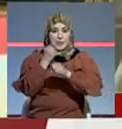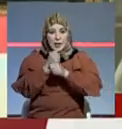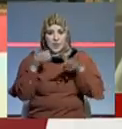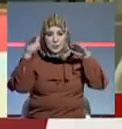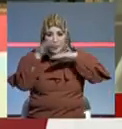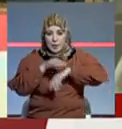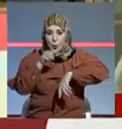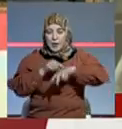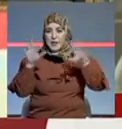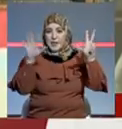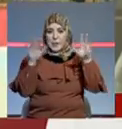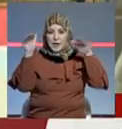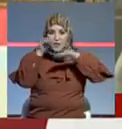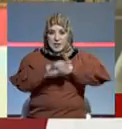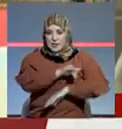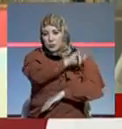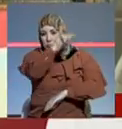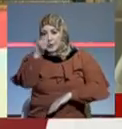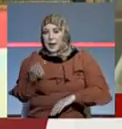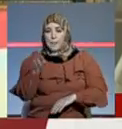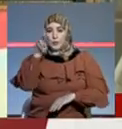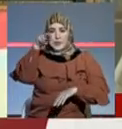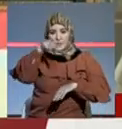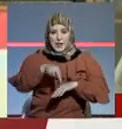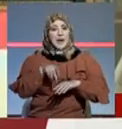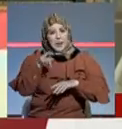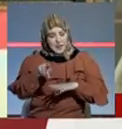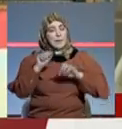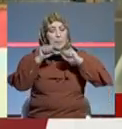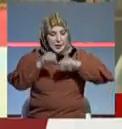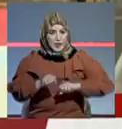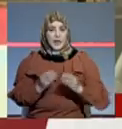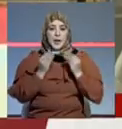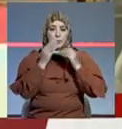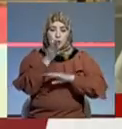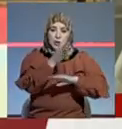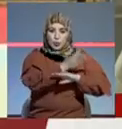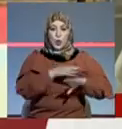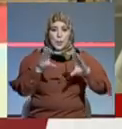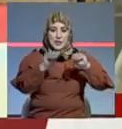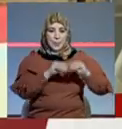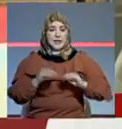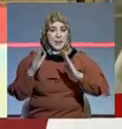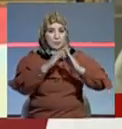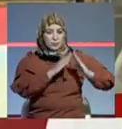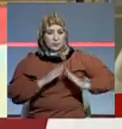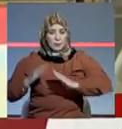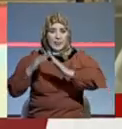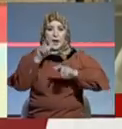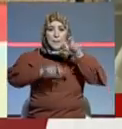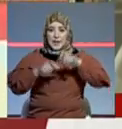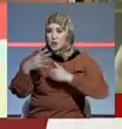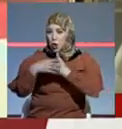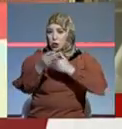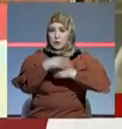من 8 مساء إلى منتصف الليل، وهذاك اللي مكننا باش نمشيو للأهالي في ديارهم